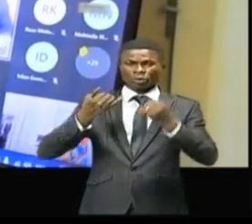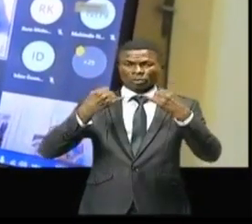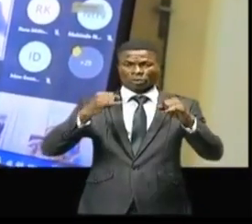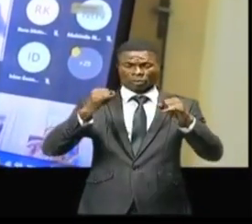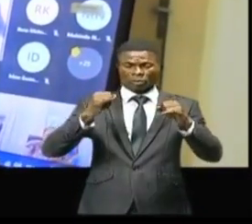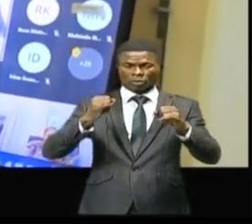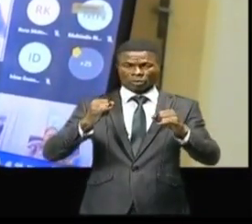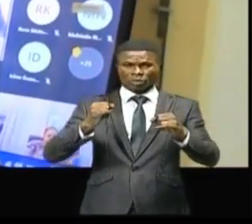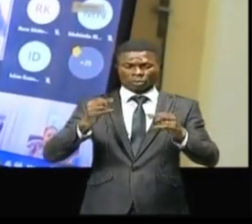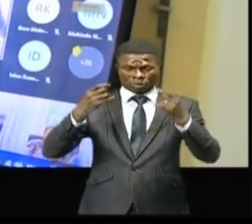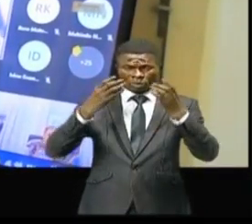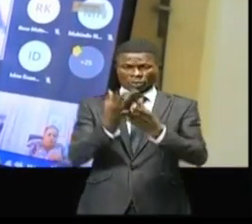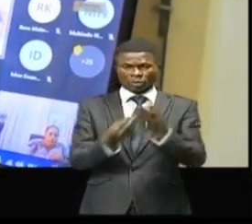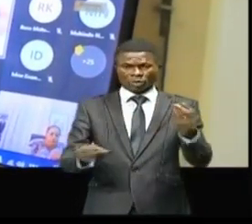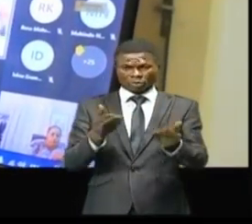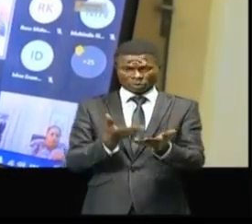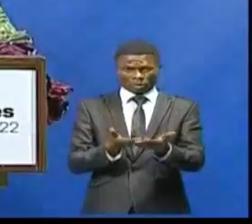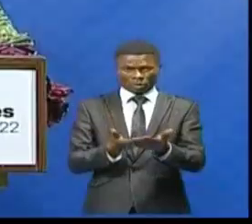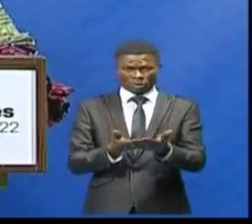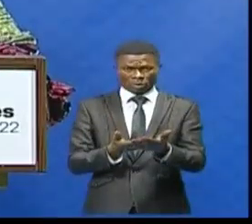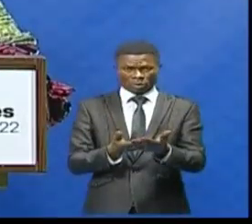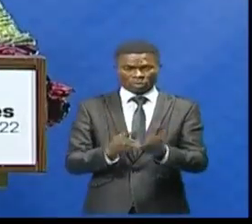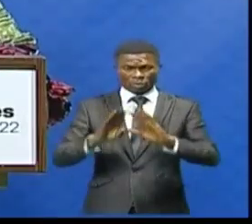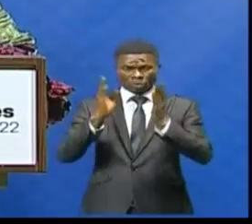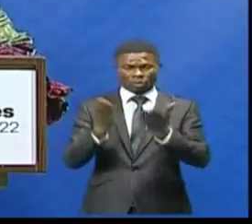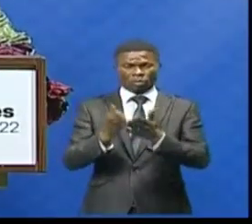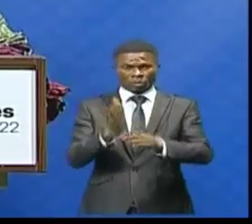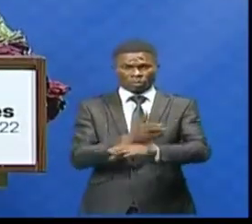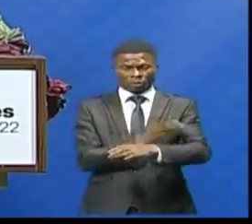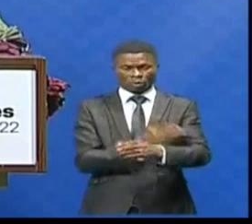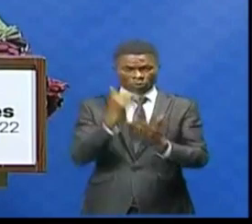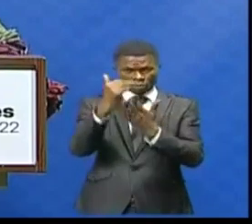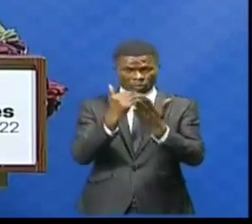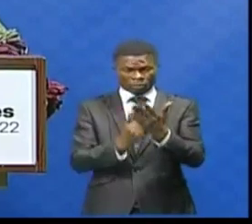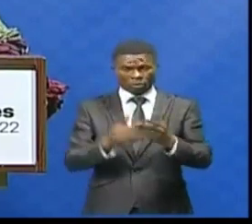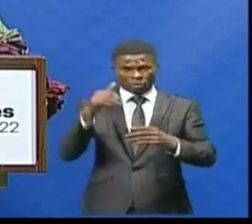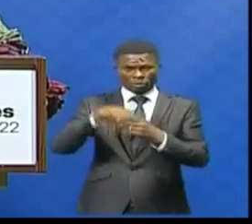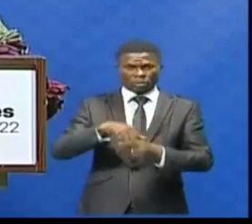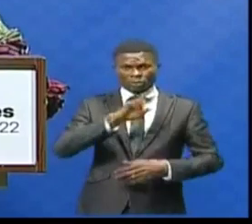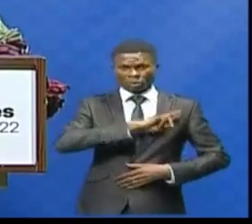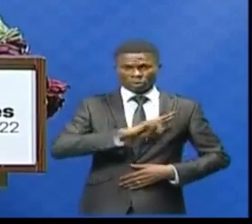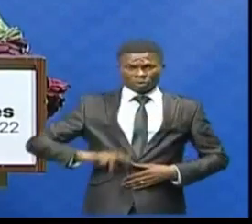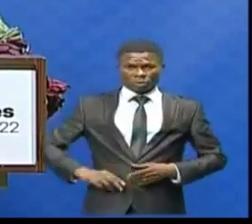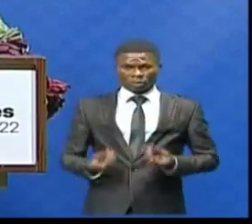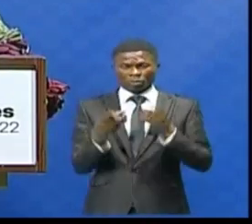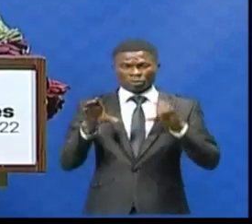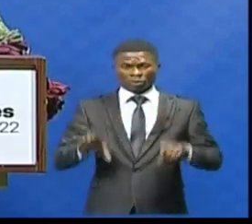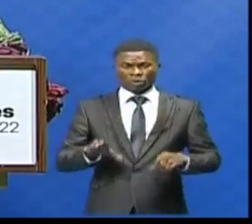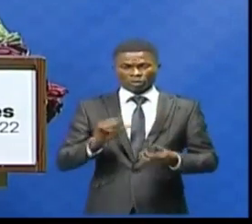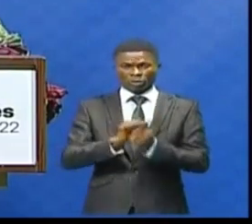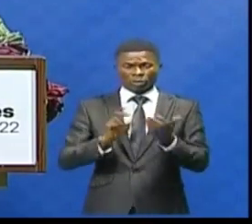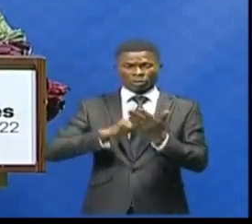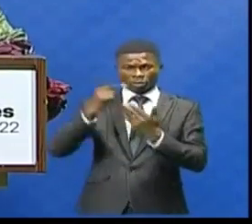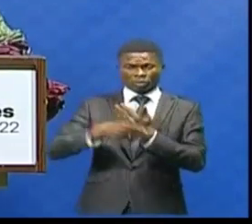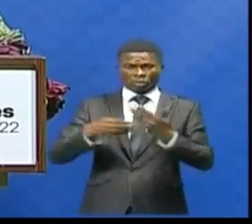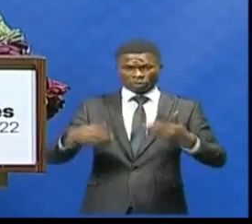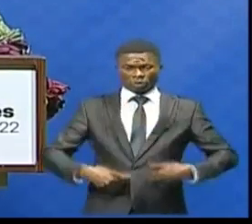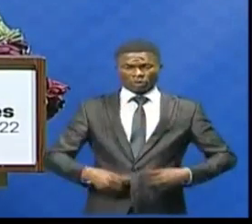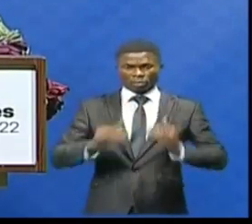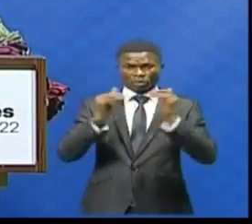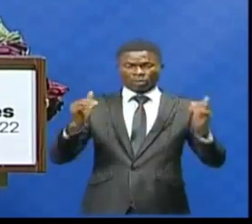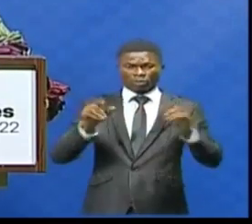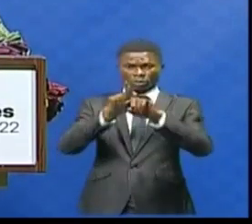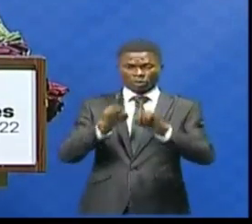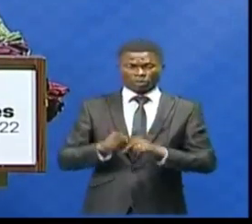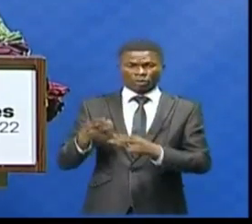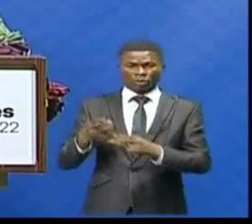la dite résolution toutes ces avancées enregistrées en République démocratique du Congo sur l'agenda jeunesse P et